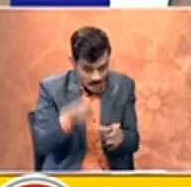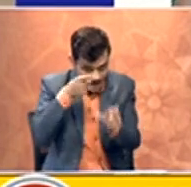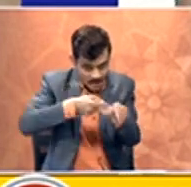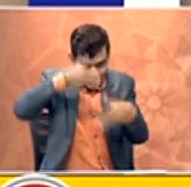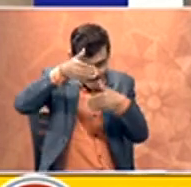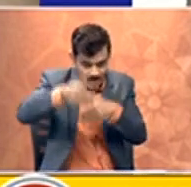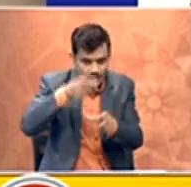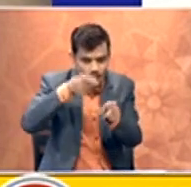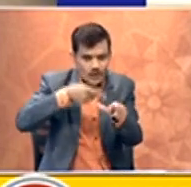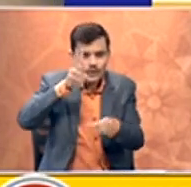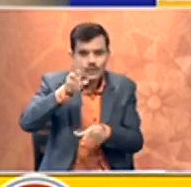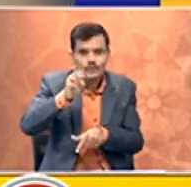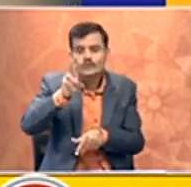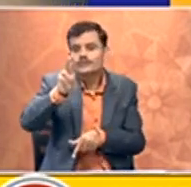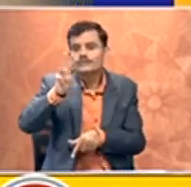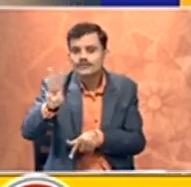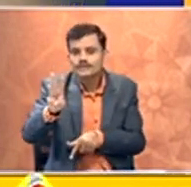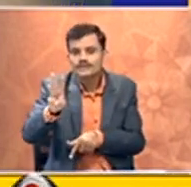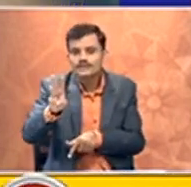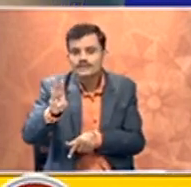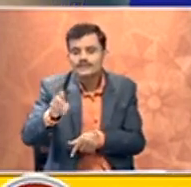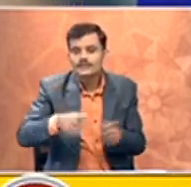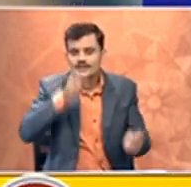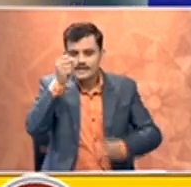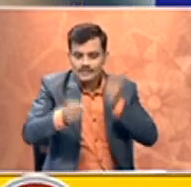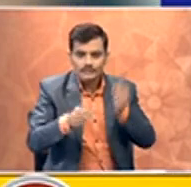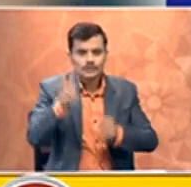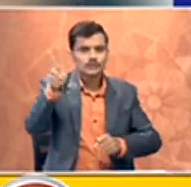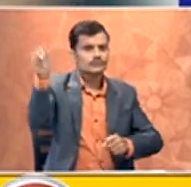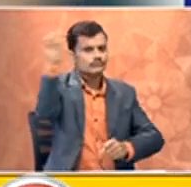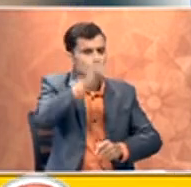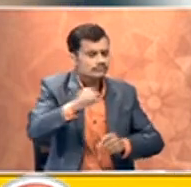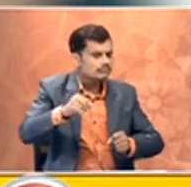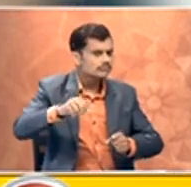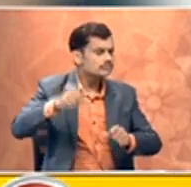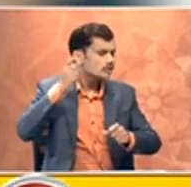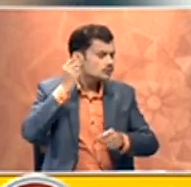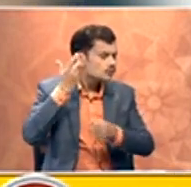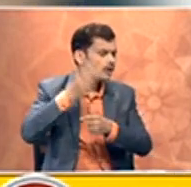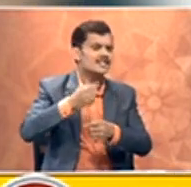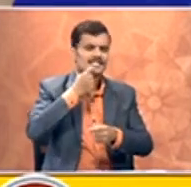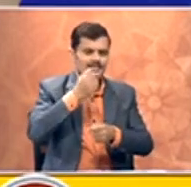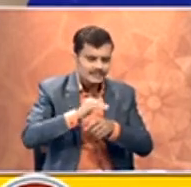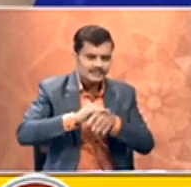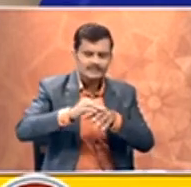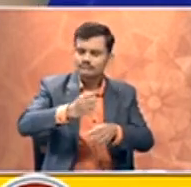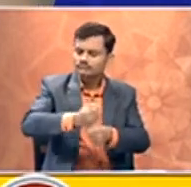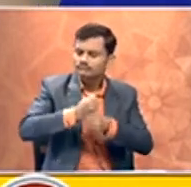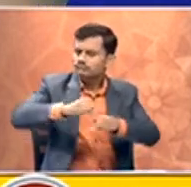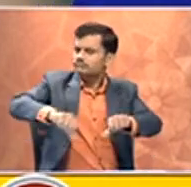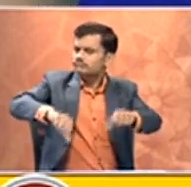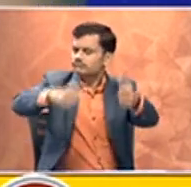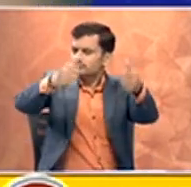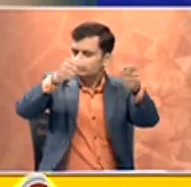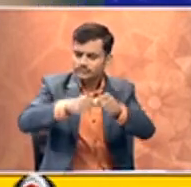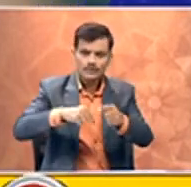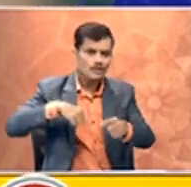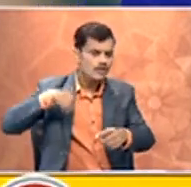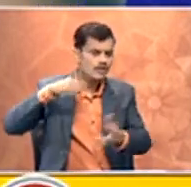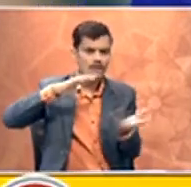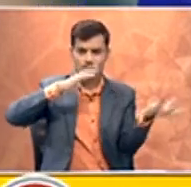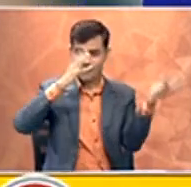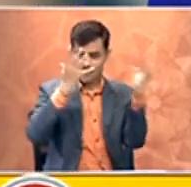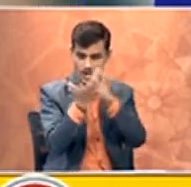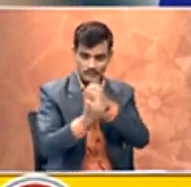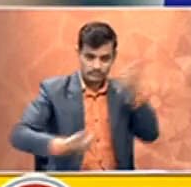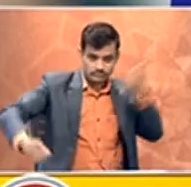बार हमारे खिलाड़ियों ने 26 मेडल जीत लिए। इसलिए वर्ल्ड यूनिवर्सिटी